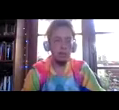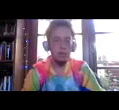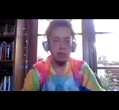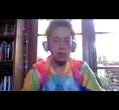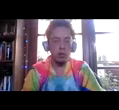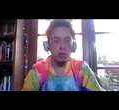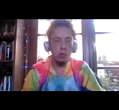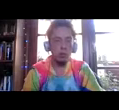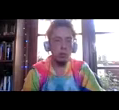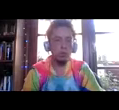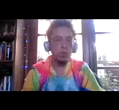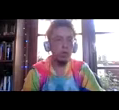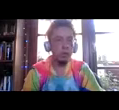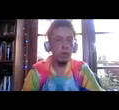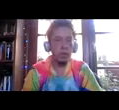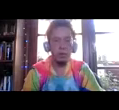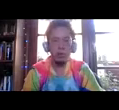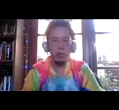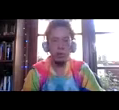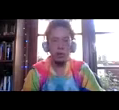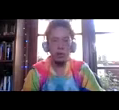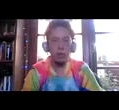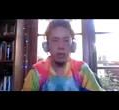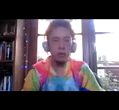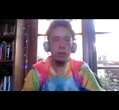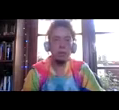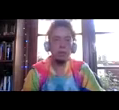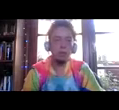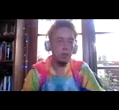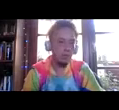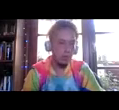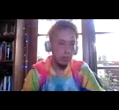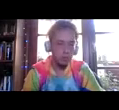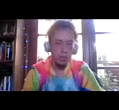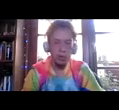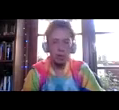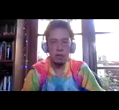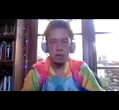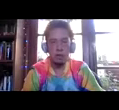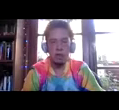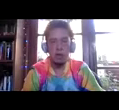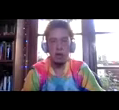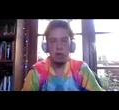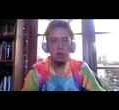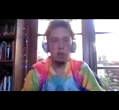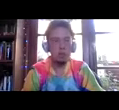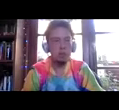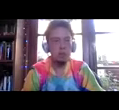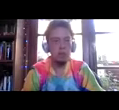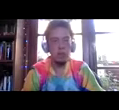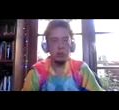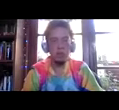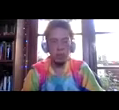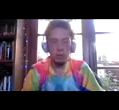réseaux sociaux, qui a été produit collectivement par cette assemblée de la même façon